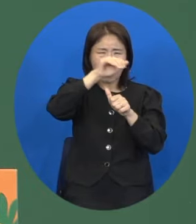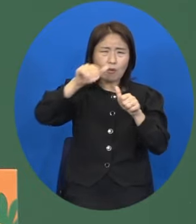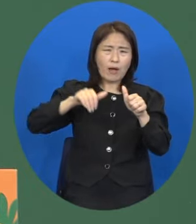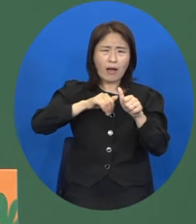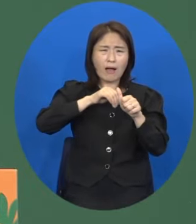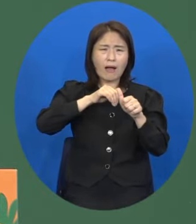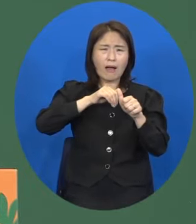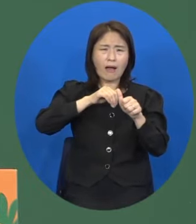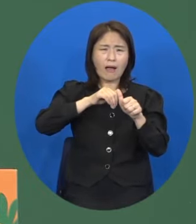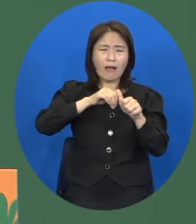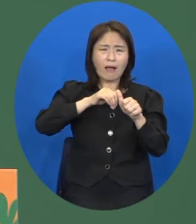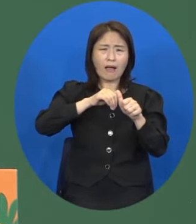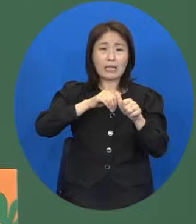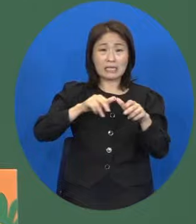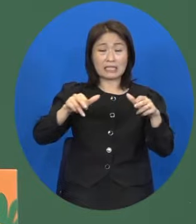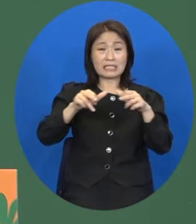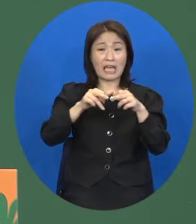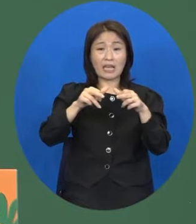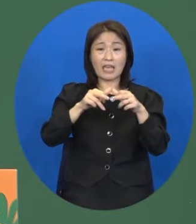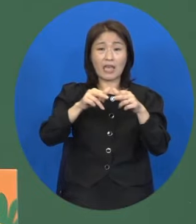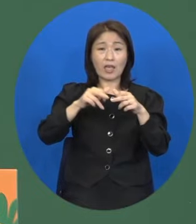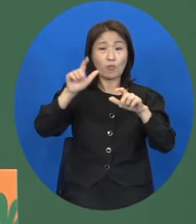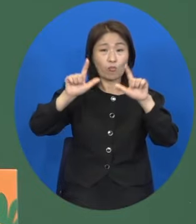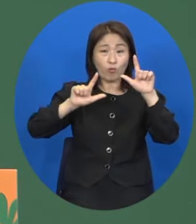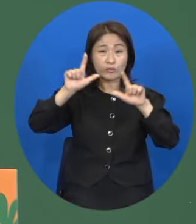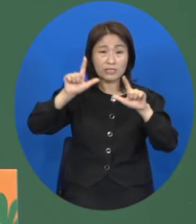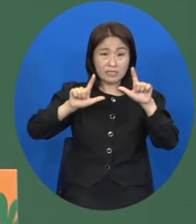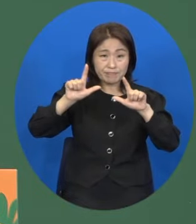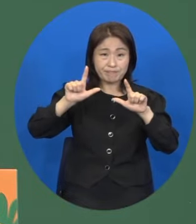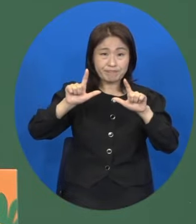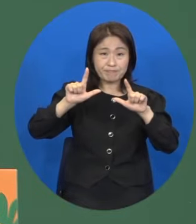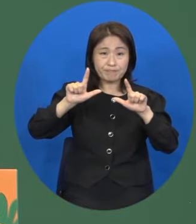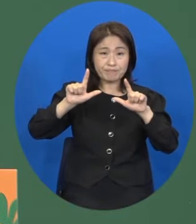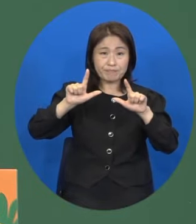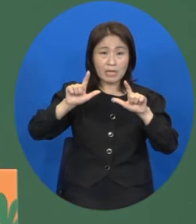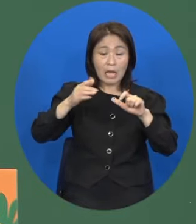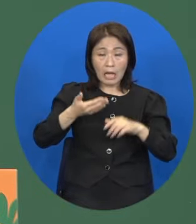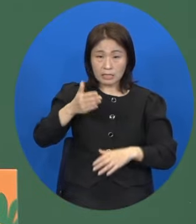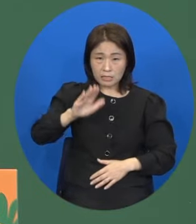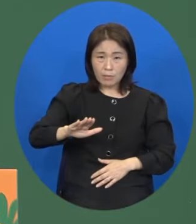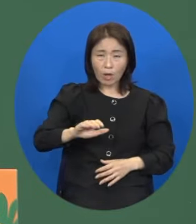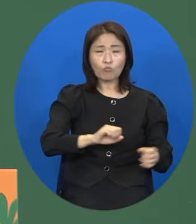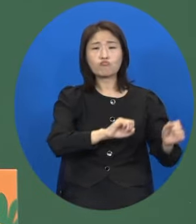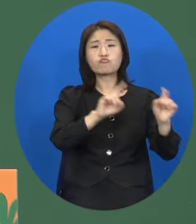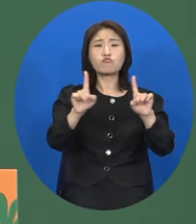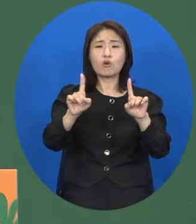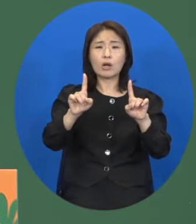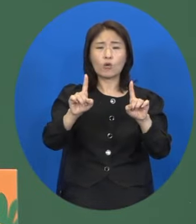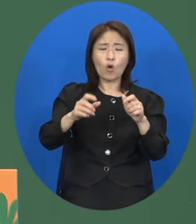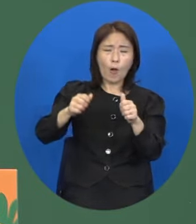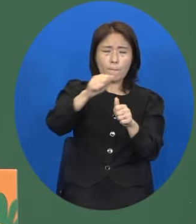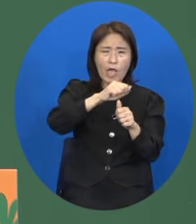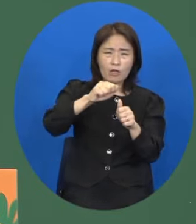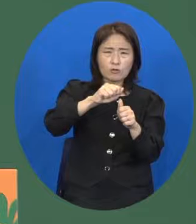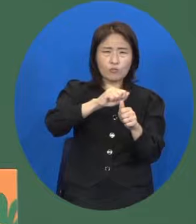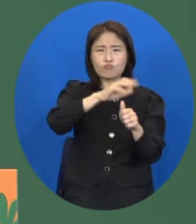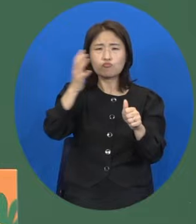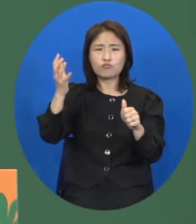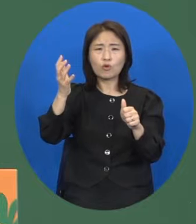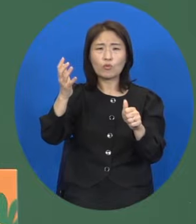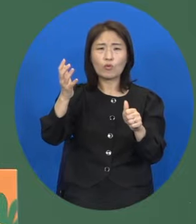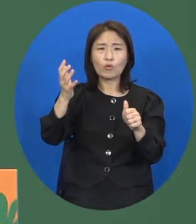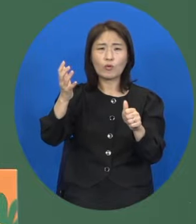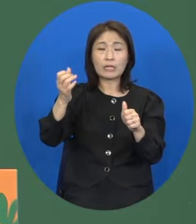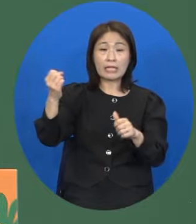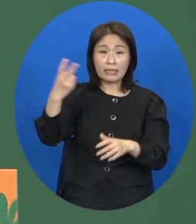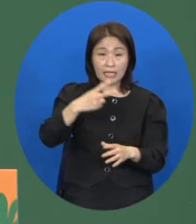연약한 장애의 상태가 되셨습니다. 그러나 부활하셨고 메인 곳으로부터 풀리셨고